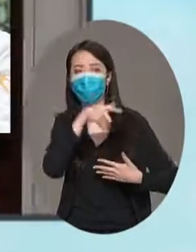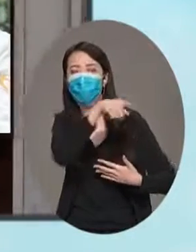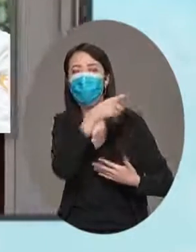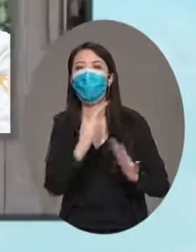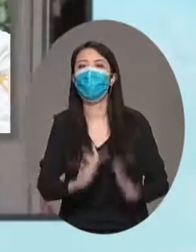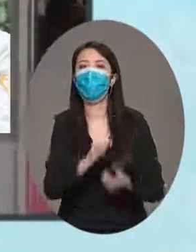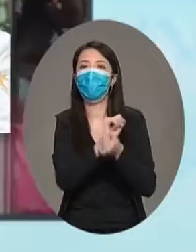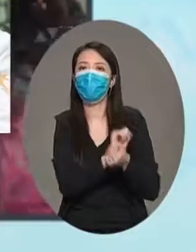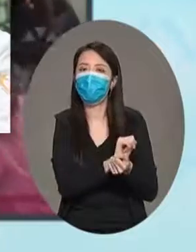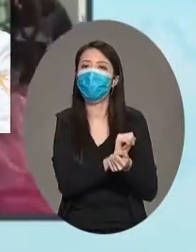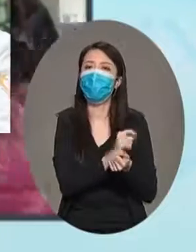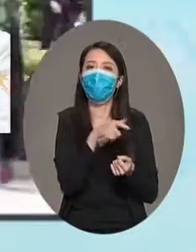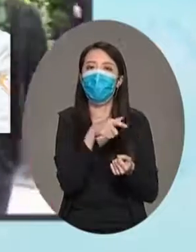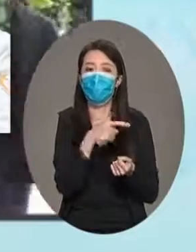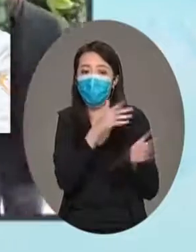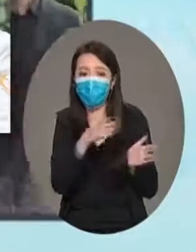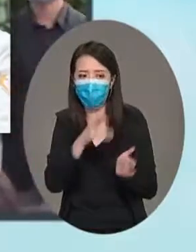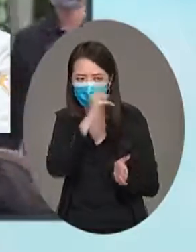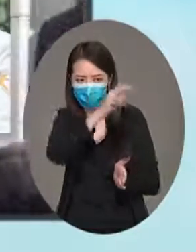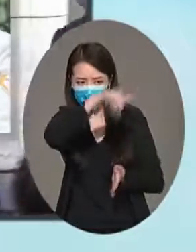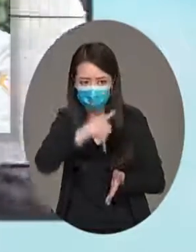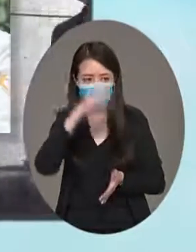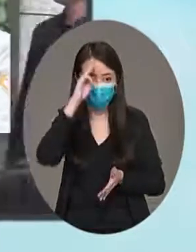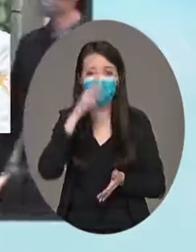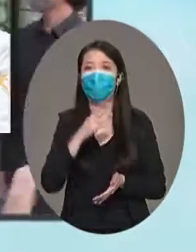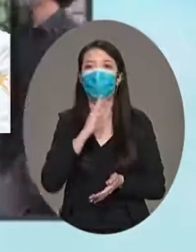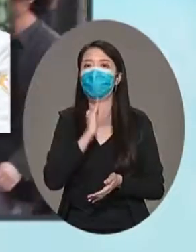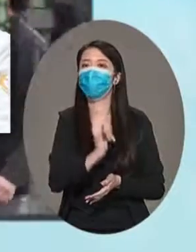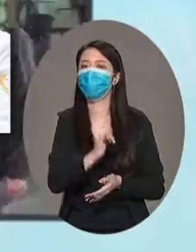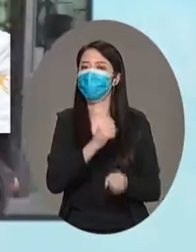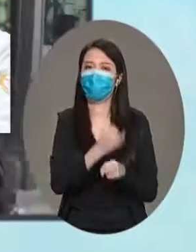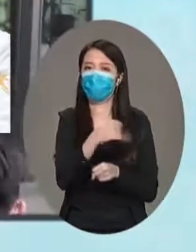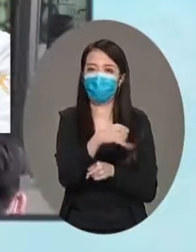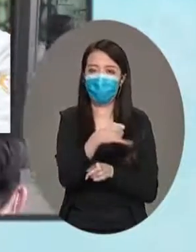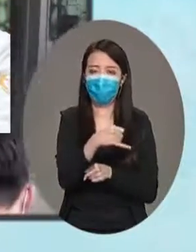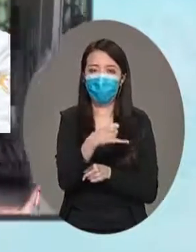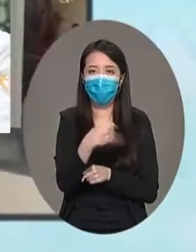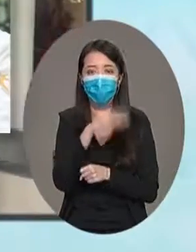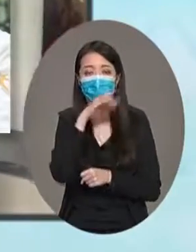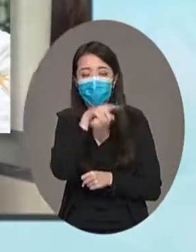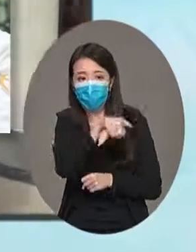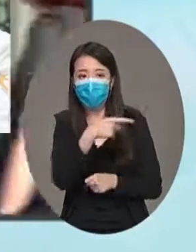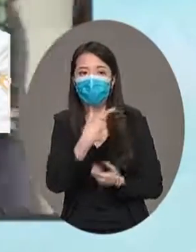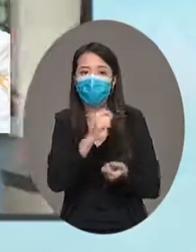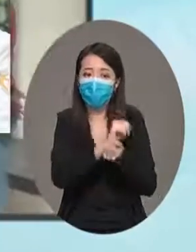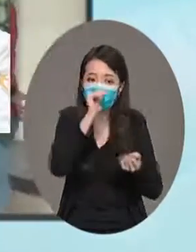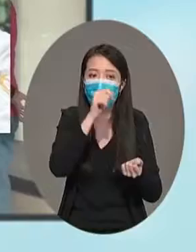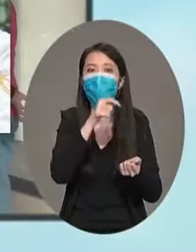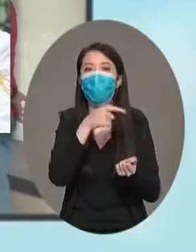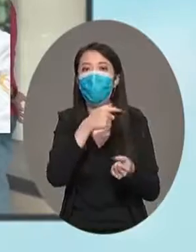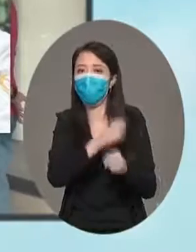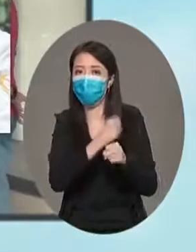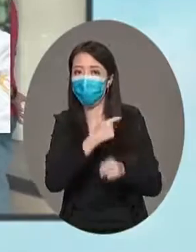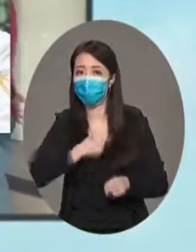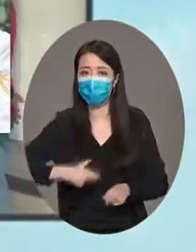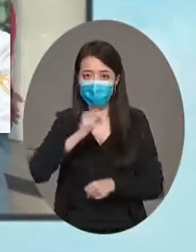豪现时在囚，现在为他安排宣誓并非合理地切实可行，如果他情况有变，而到时他仍